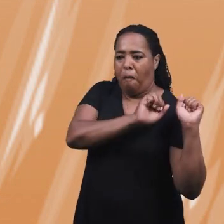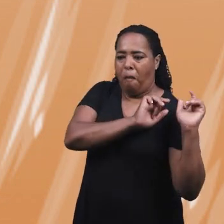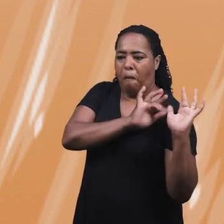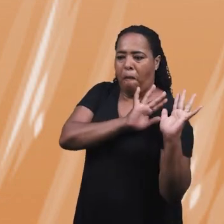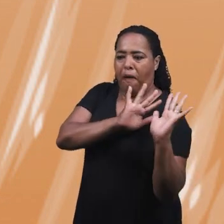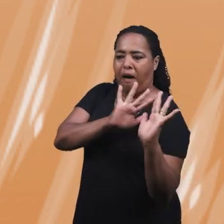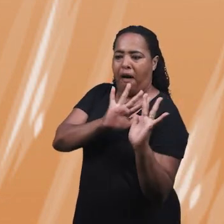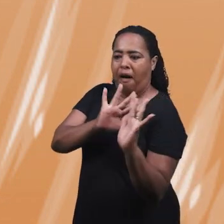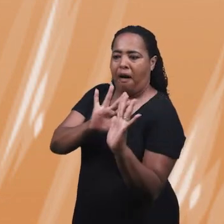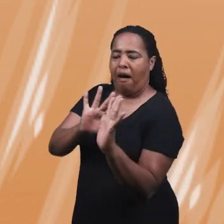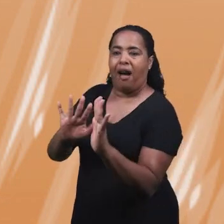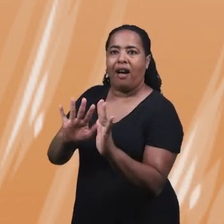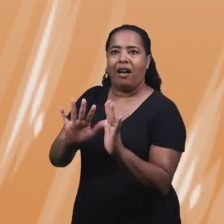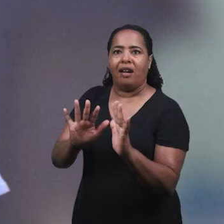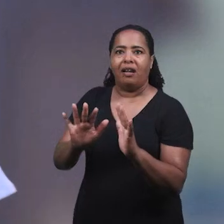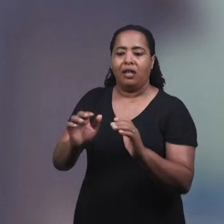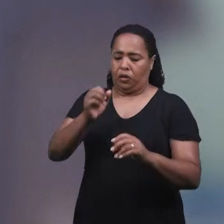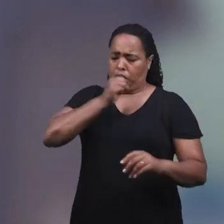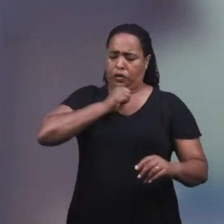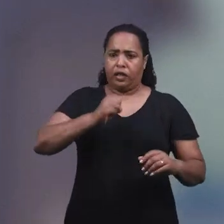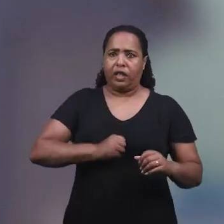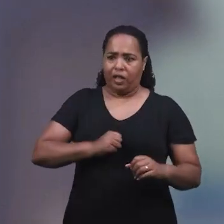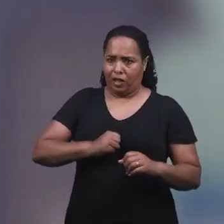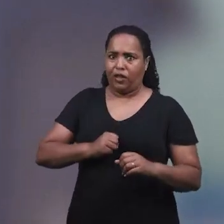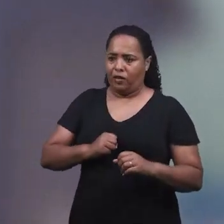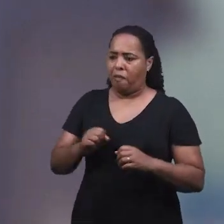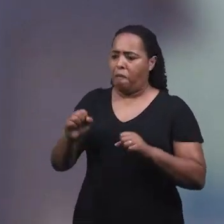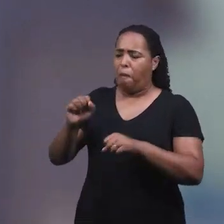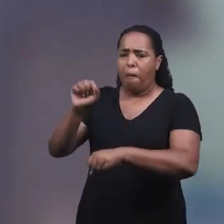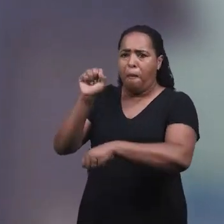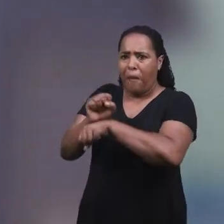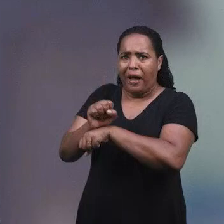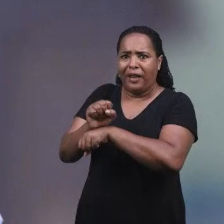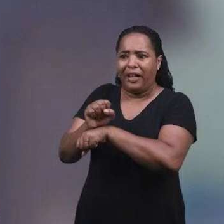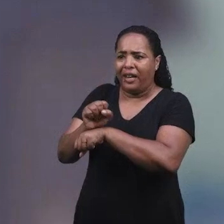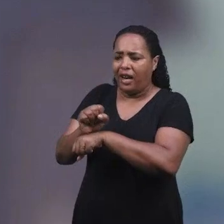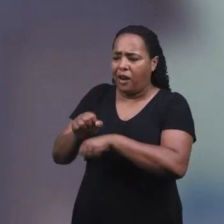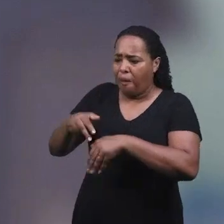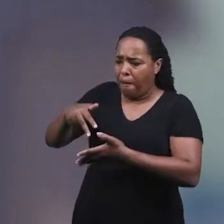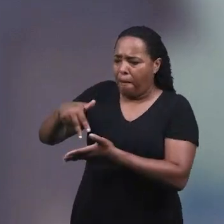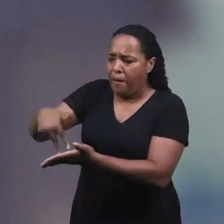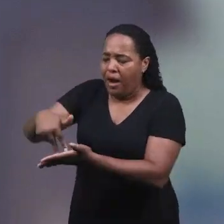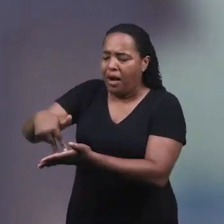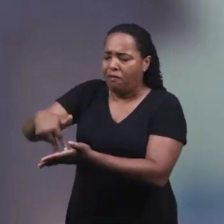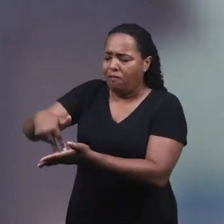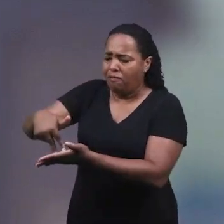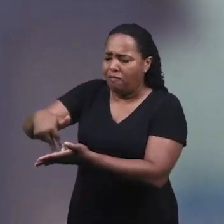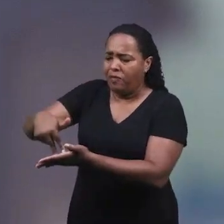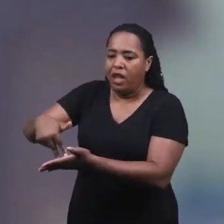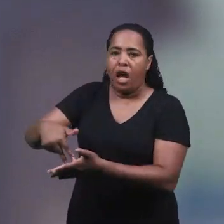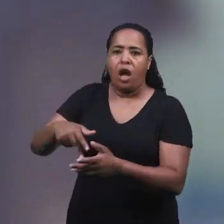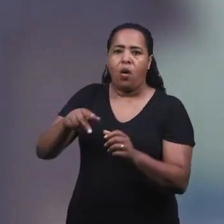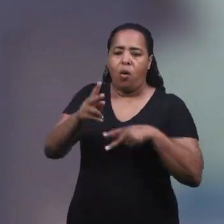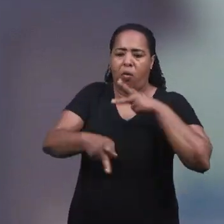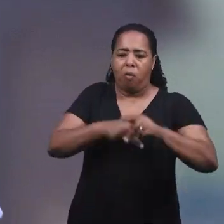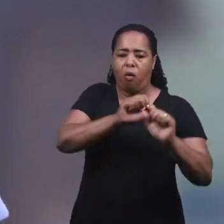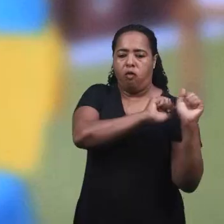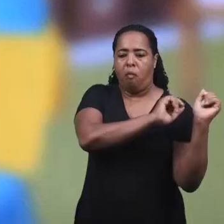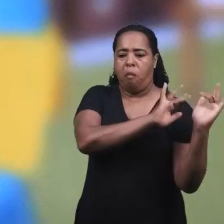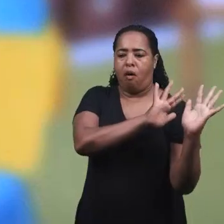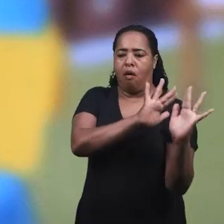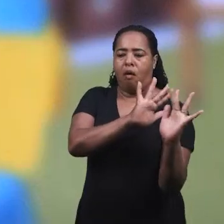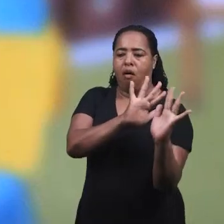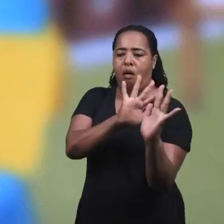s'est ouvert au milieu du fleuve. Alléluia. Les sacrificateurs se sont arrêtés, affermis au milieu du Jourdain, jusqu'à ce que tout le peuple ait